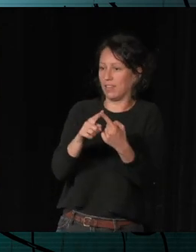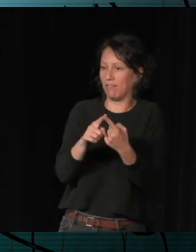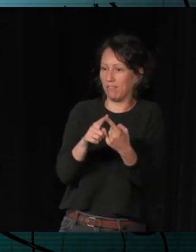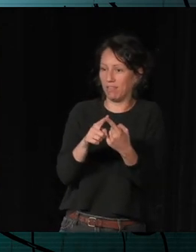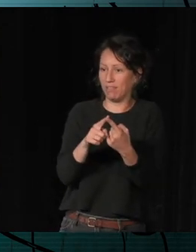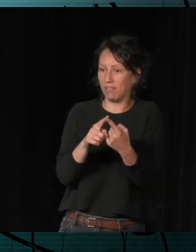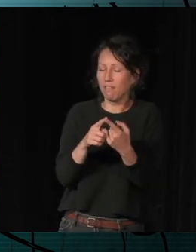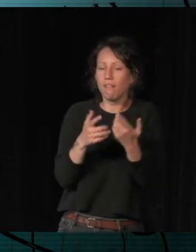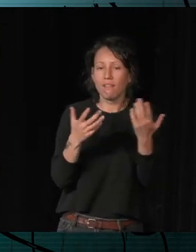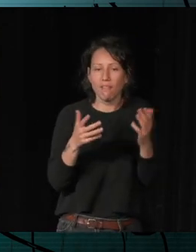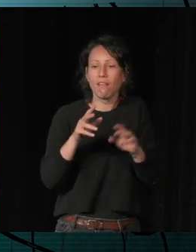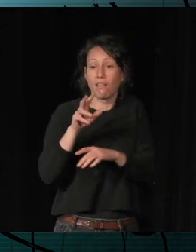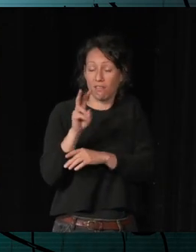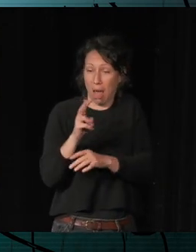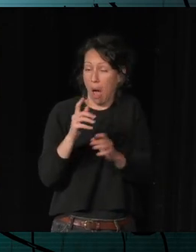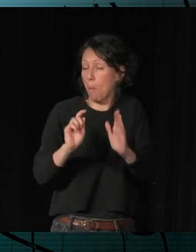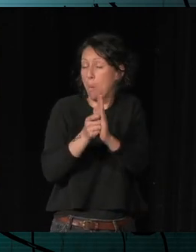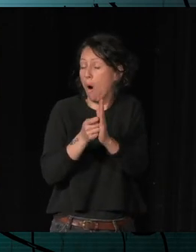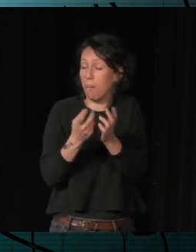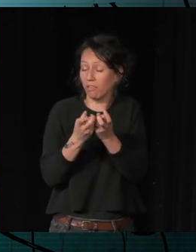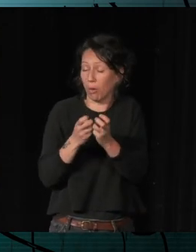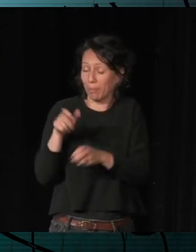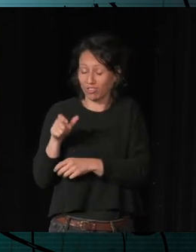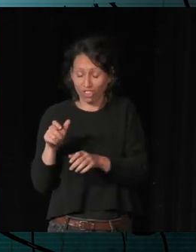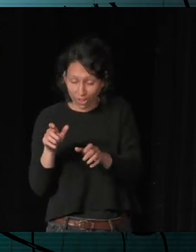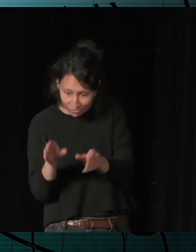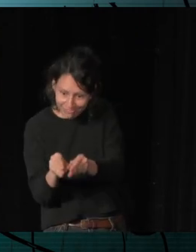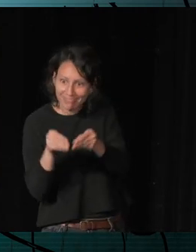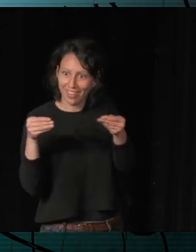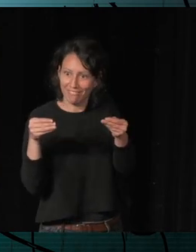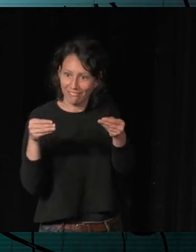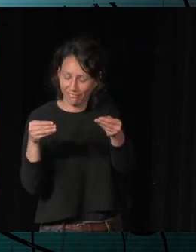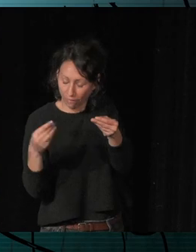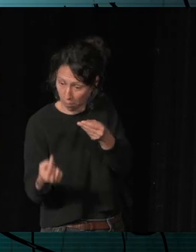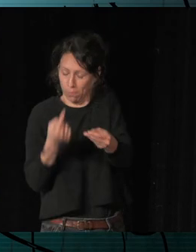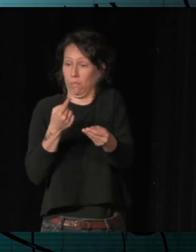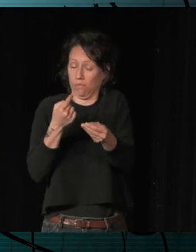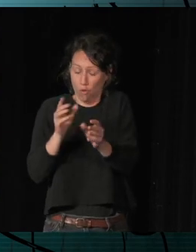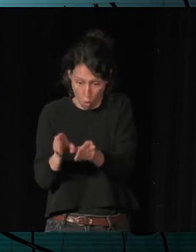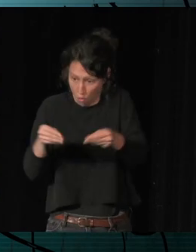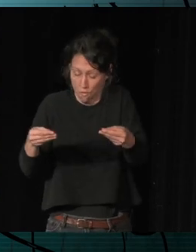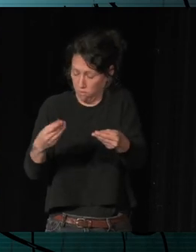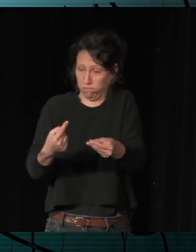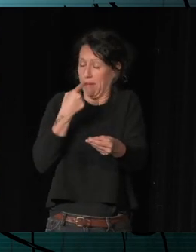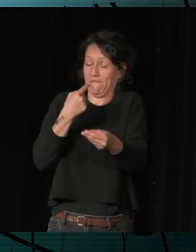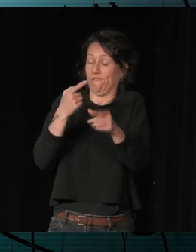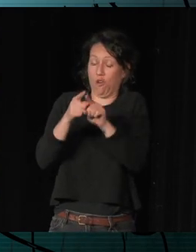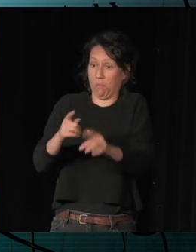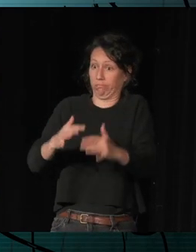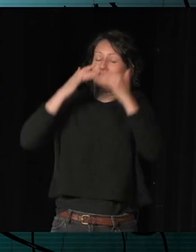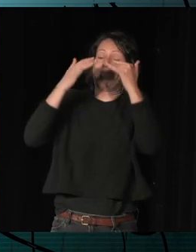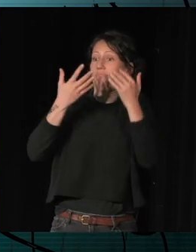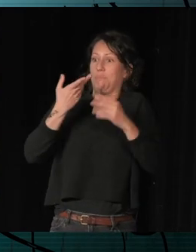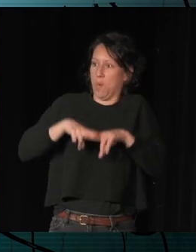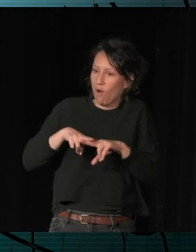meurt c'est quand même très con quand même comme truc parce normalement il y avait pas beaucoup de règles à l'époque il y avait pas beaucoup de règles à l'époque dans les jeux mais par exemple dans les